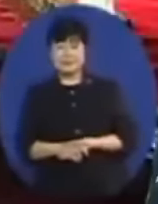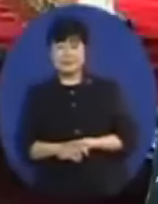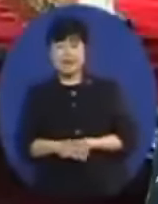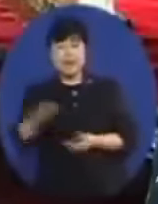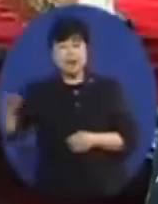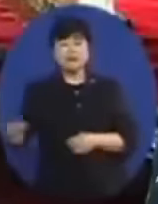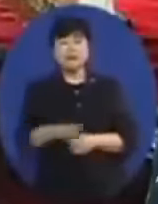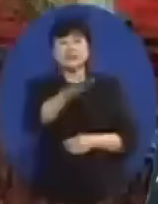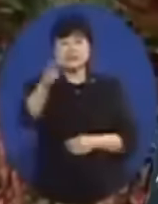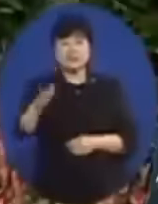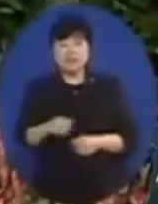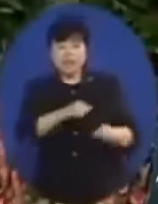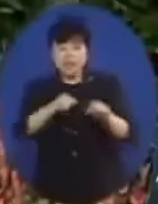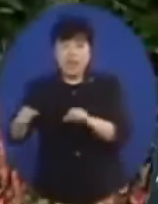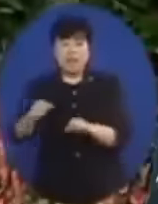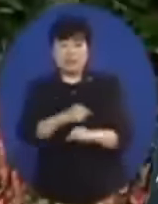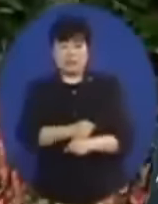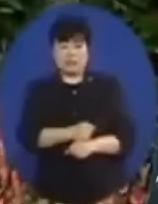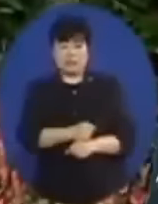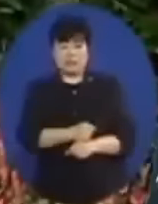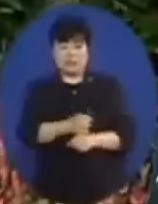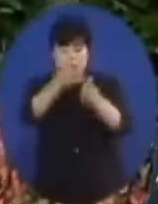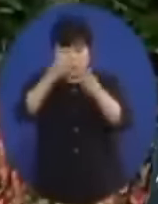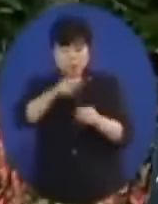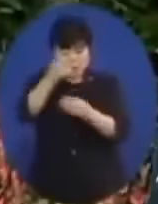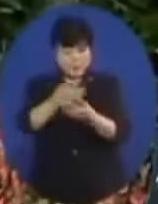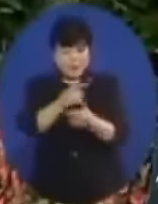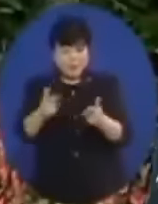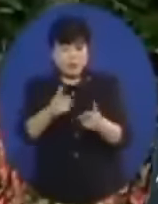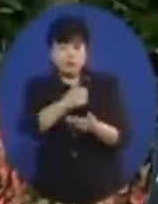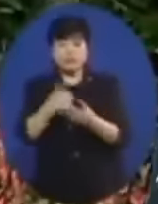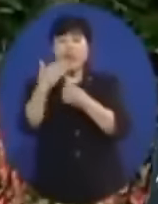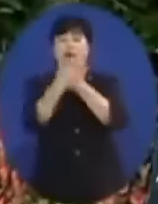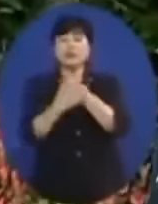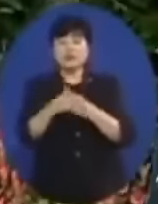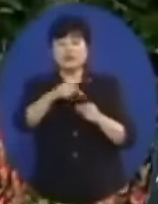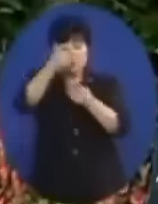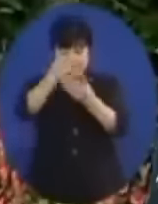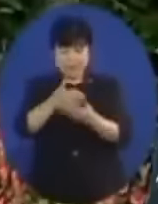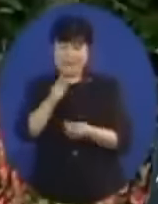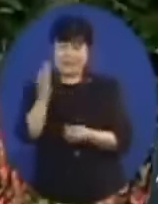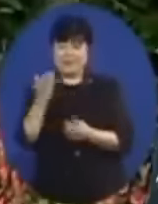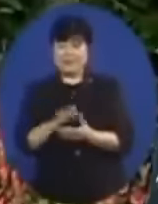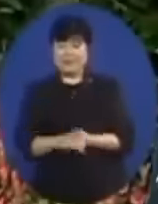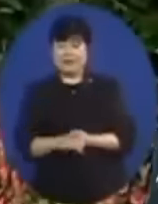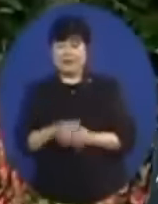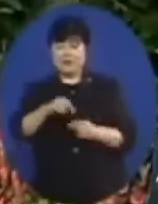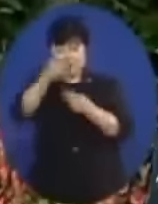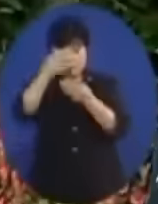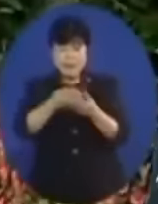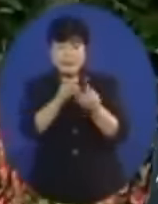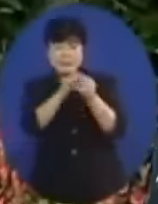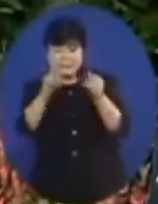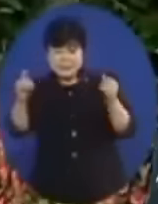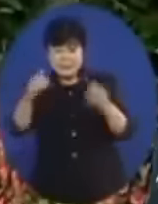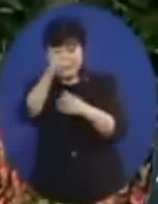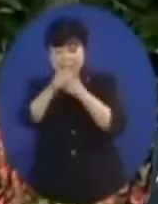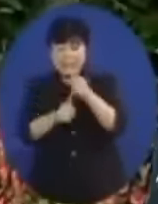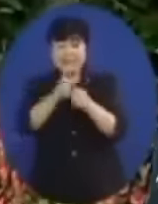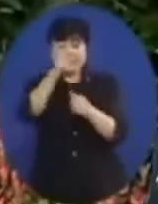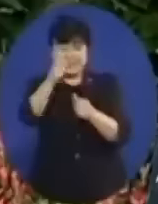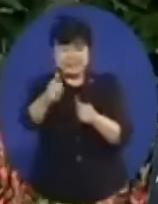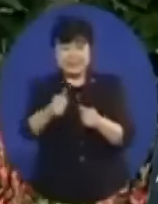우리가 행위의 대가로 구원받지 않습니다. 오직 주님의 은혜로 말미암아 구원을 받습니다. 구원받은 사람은